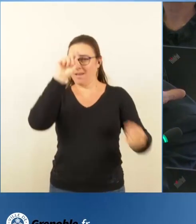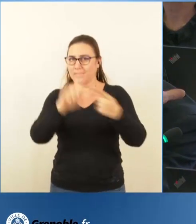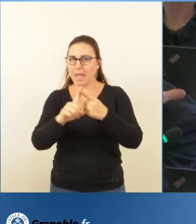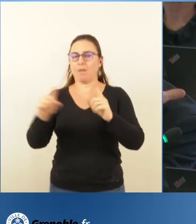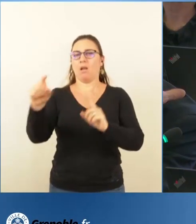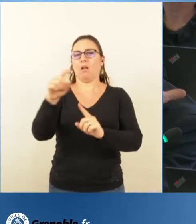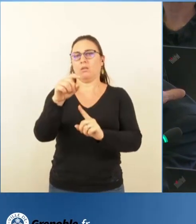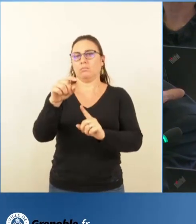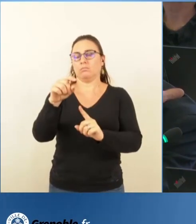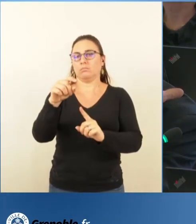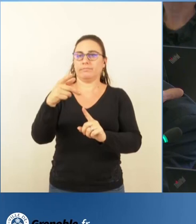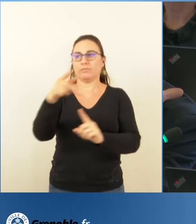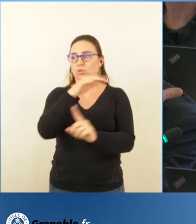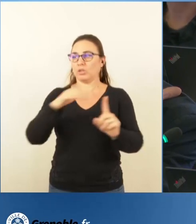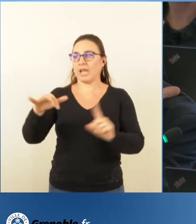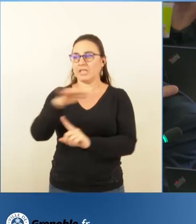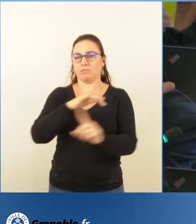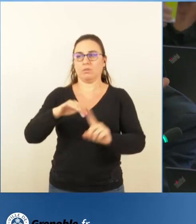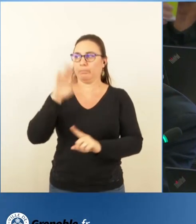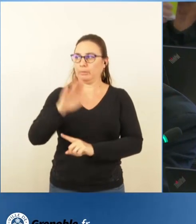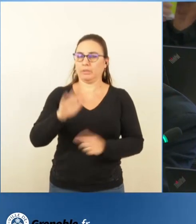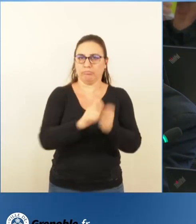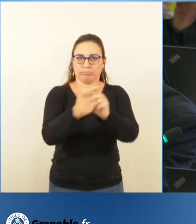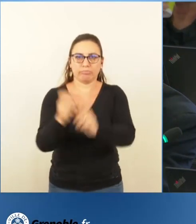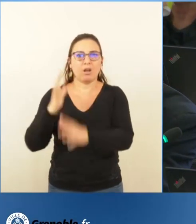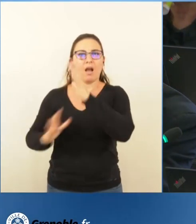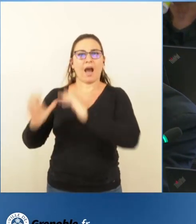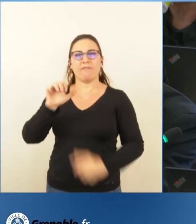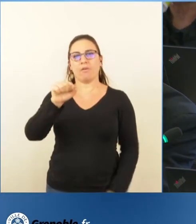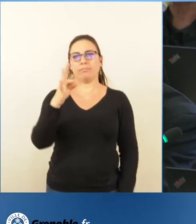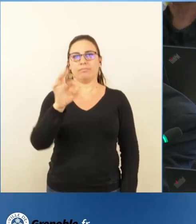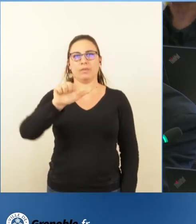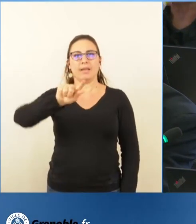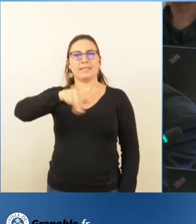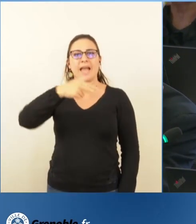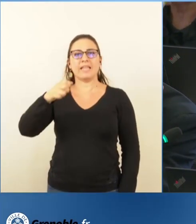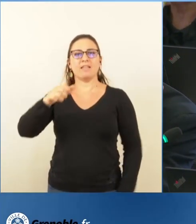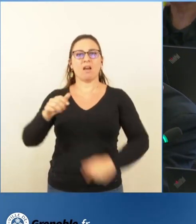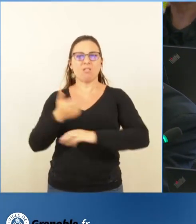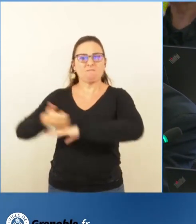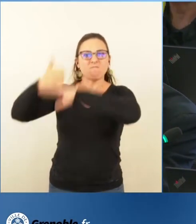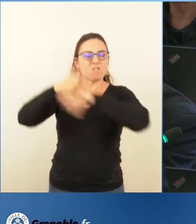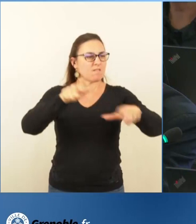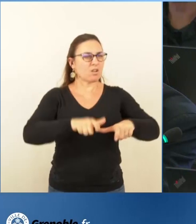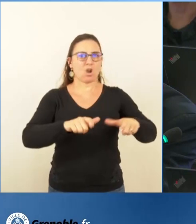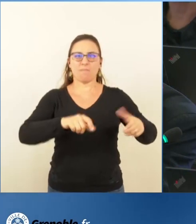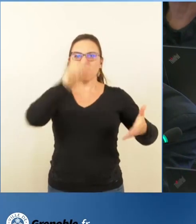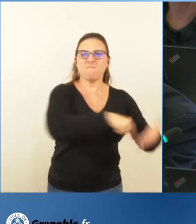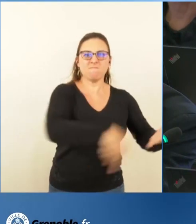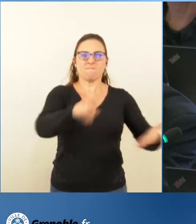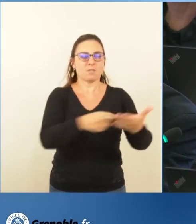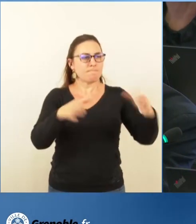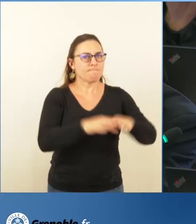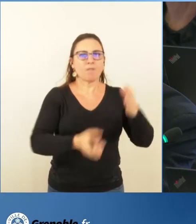en effet durant la période stalinienne les artistes furent soumis à une censure impitoyable il fallait que